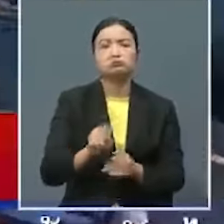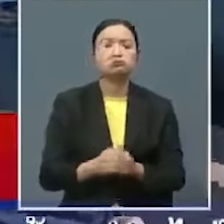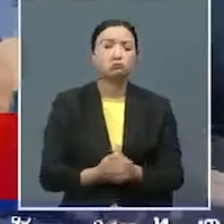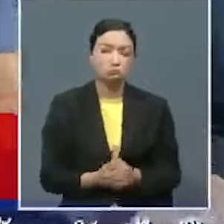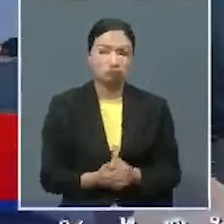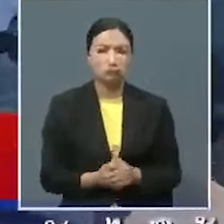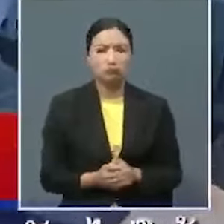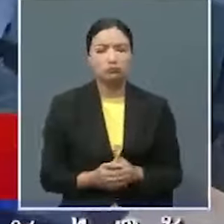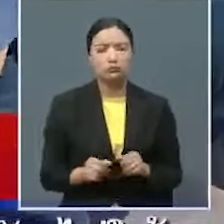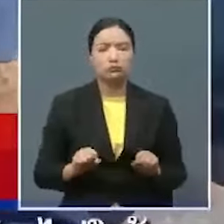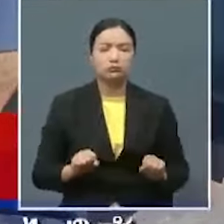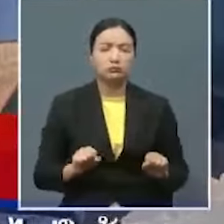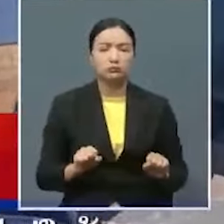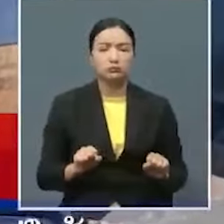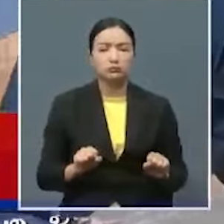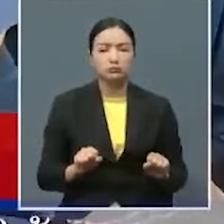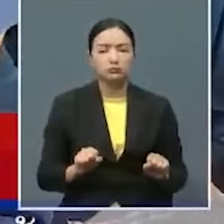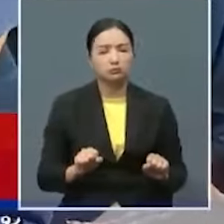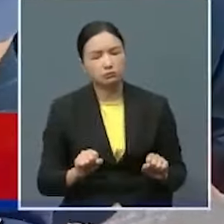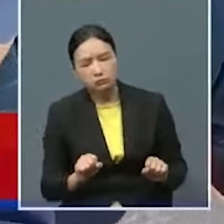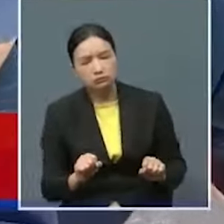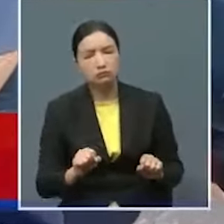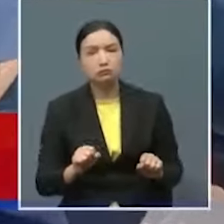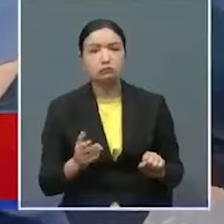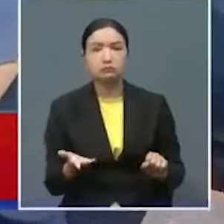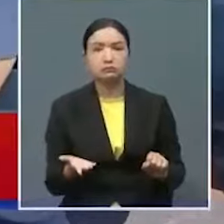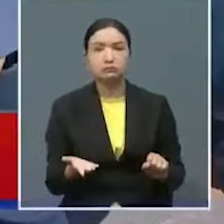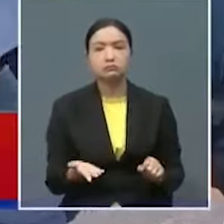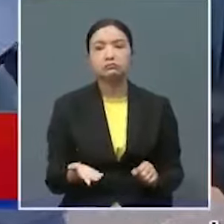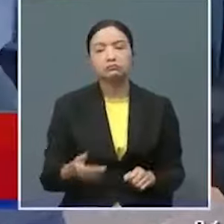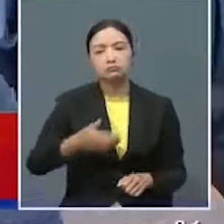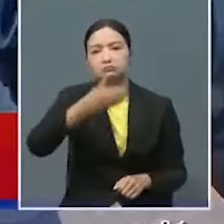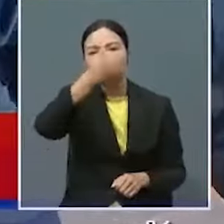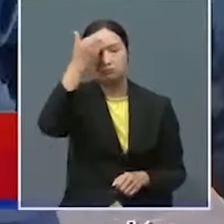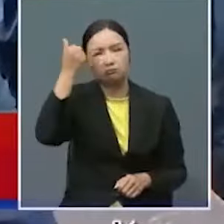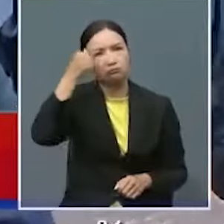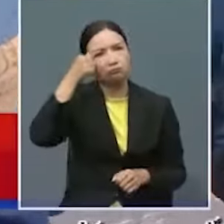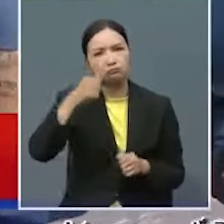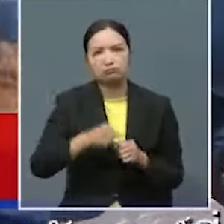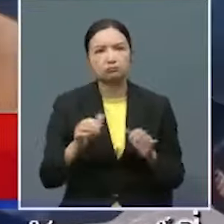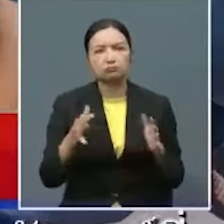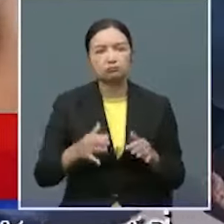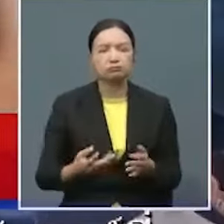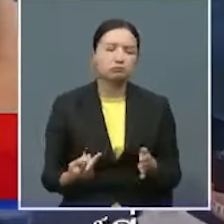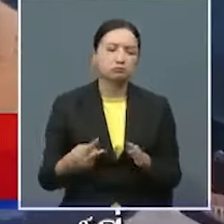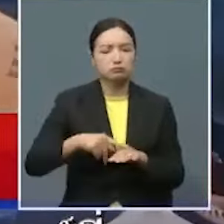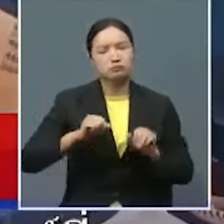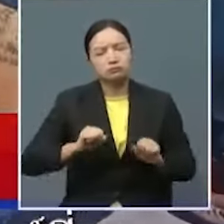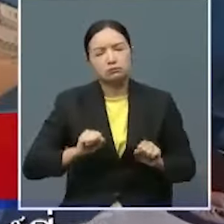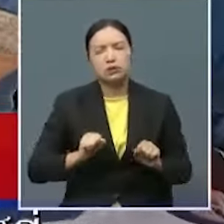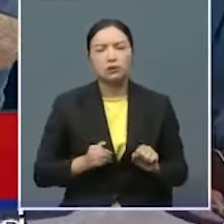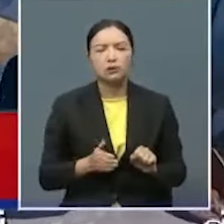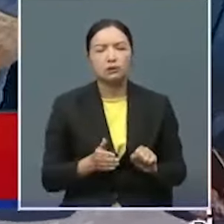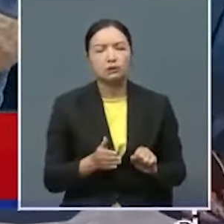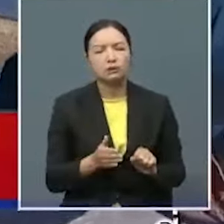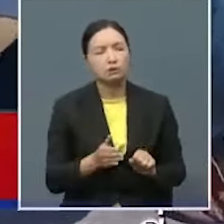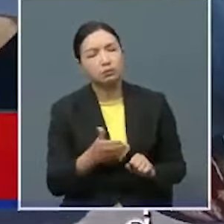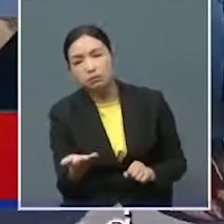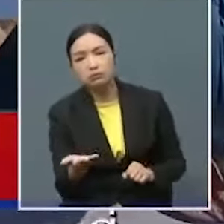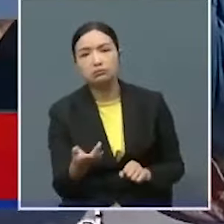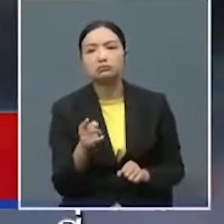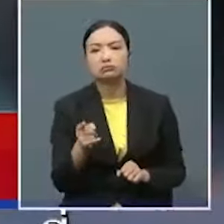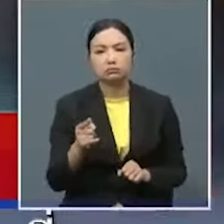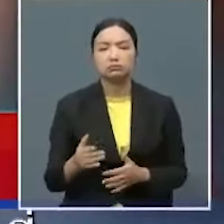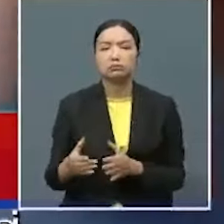เนี่ยคือหมดสติโดยที่จำอะไรไม่ได้เลยนี่เป็นภาพเหตุการณ์ขณะที่เจ้าหน้าที่หน่วยกู้ภัยฉะเชิงเทรากำลังปฐมพยาบาลหญิง